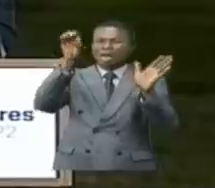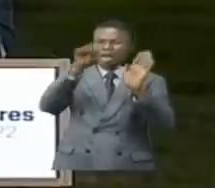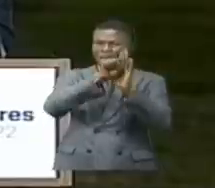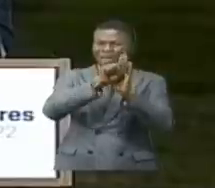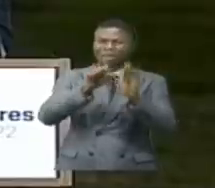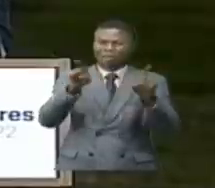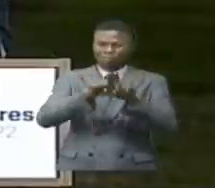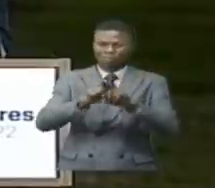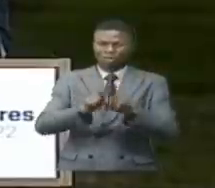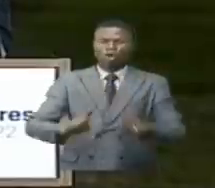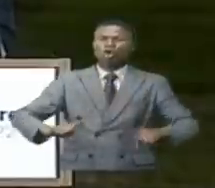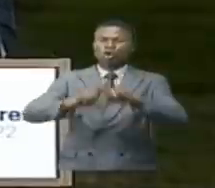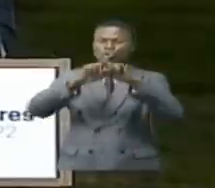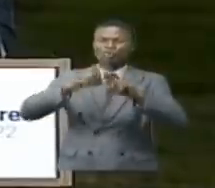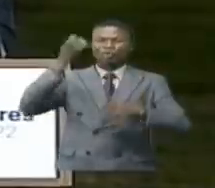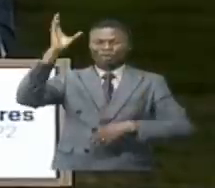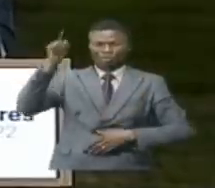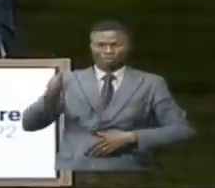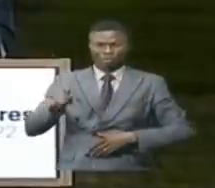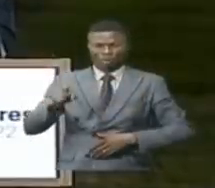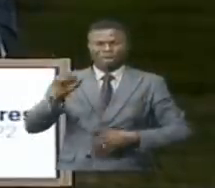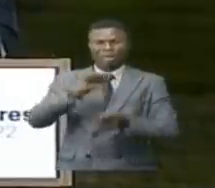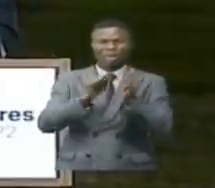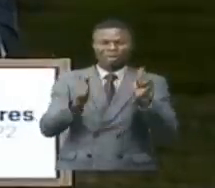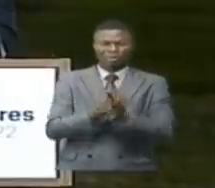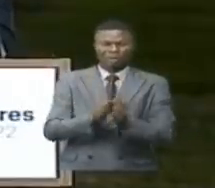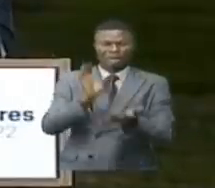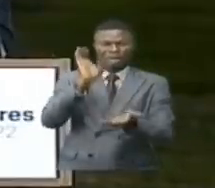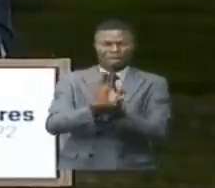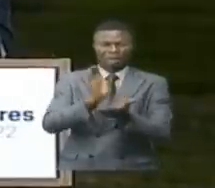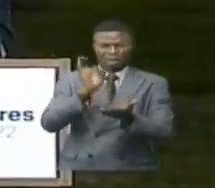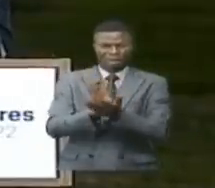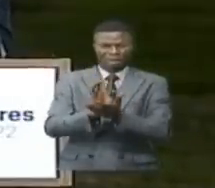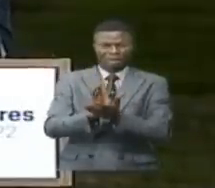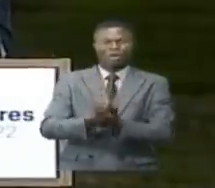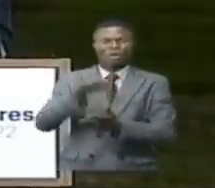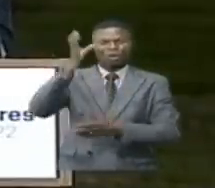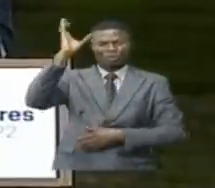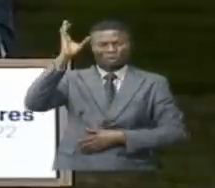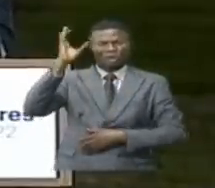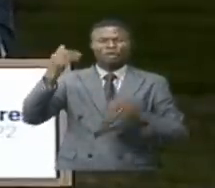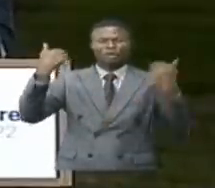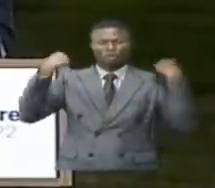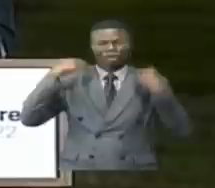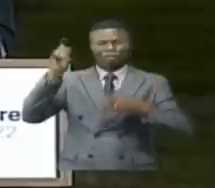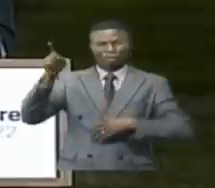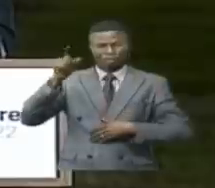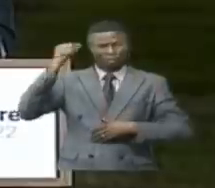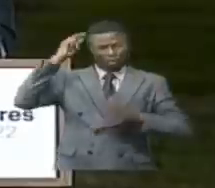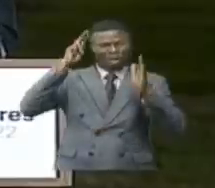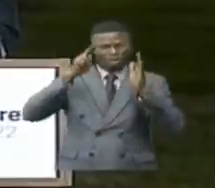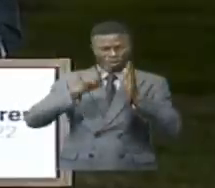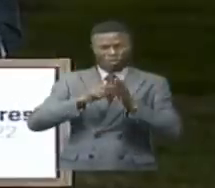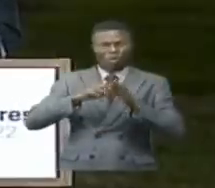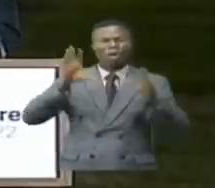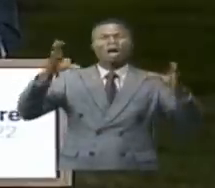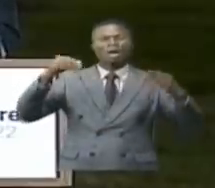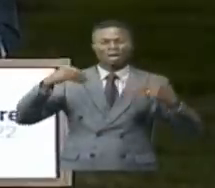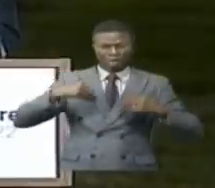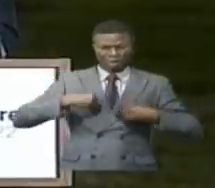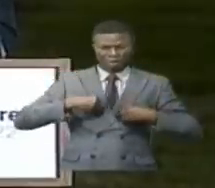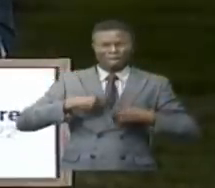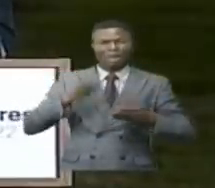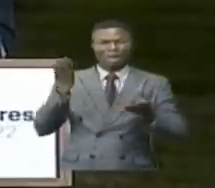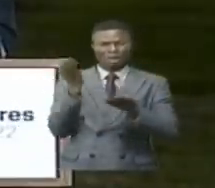conflits de pouvoir coutumiers et les problèmes de certification coutumière. Le gouvernement a pris acte de cette